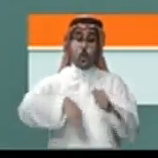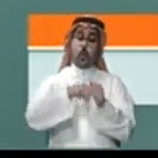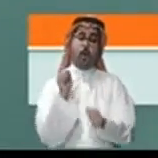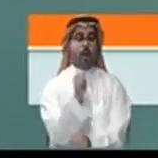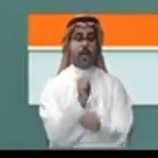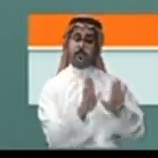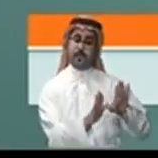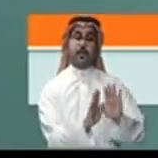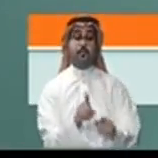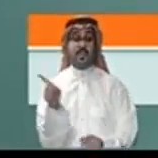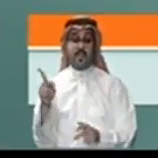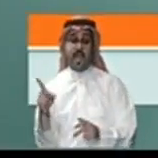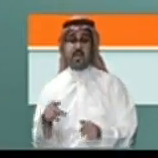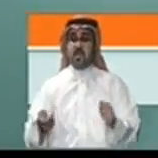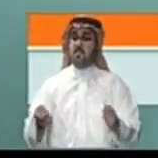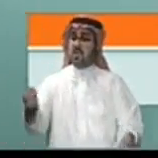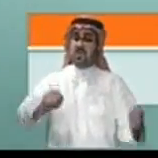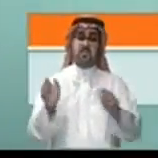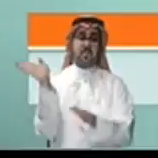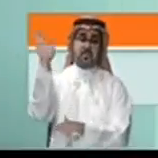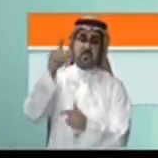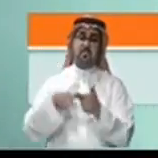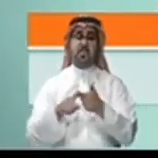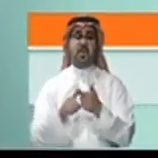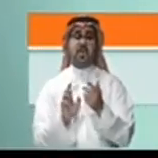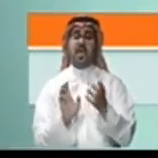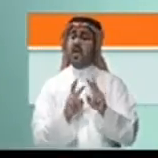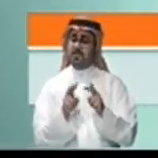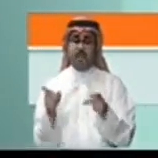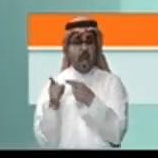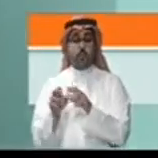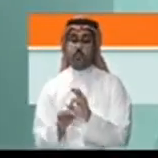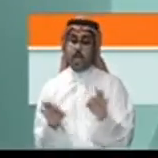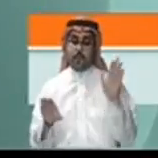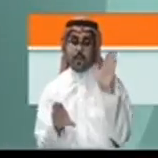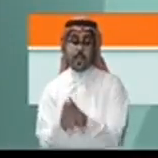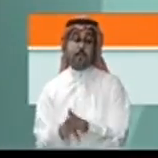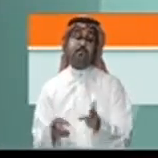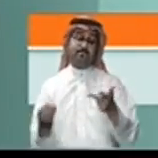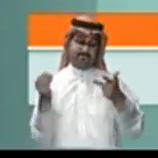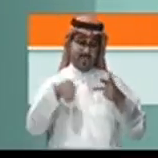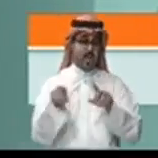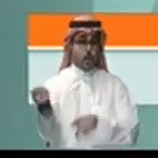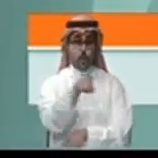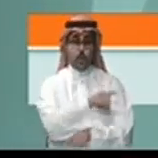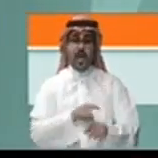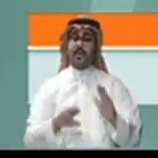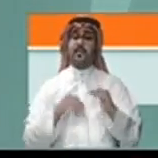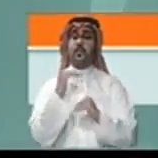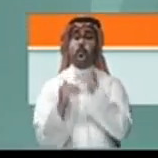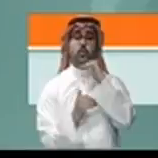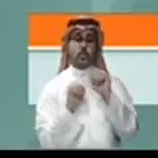معايير الحوكمة وزيادة الجماهيرية والاهتمام بالبنية التحتية، أعتقد كلها جوانب